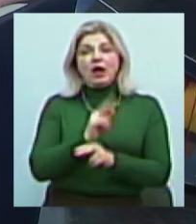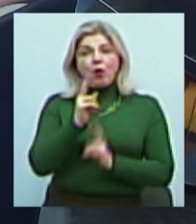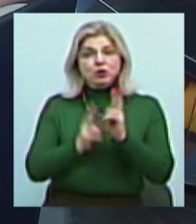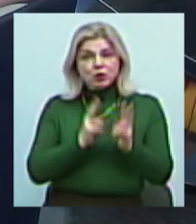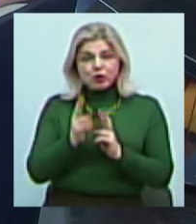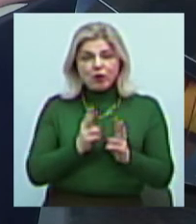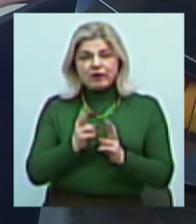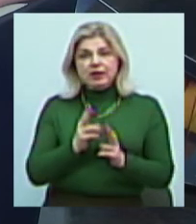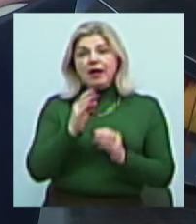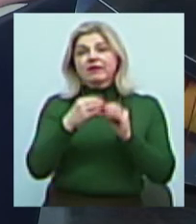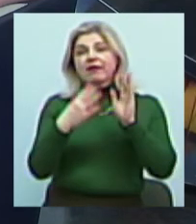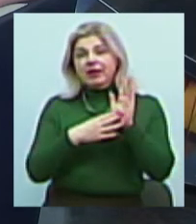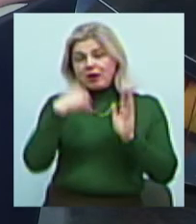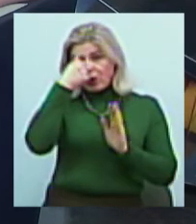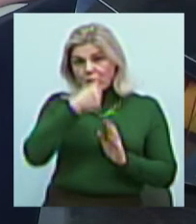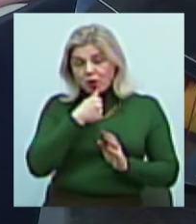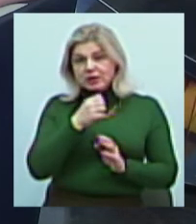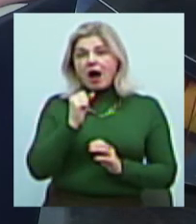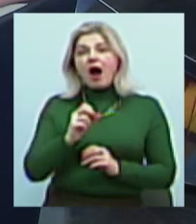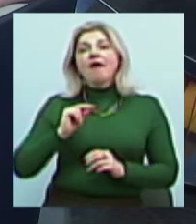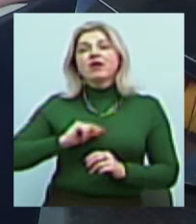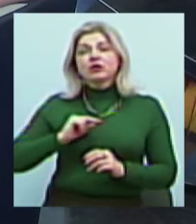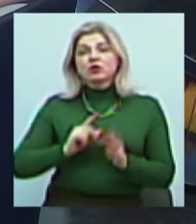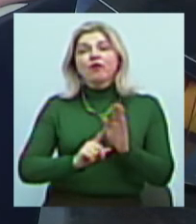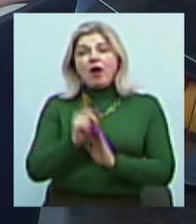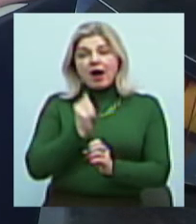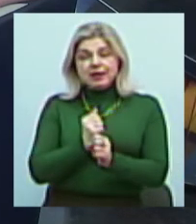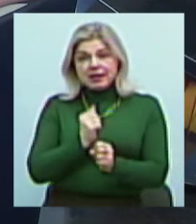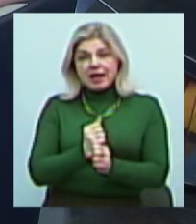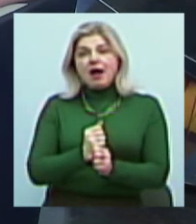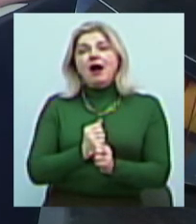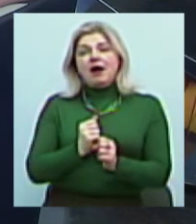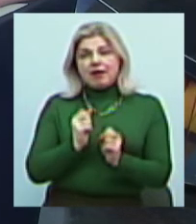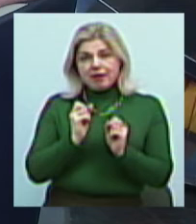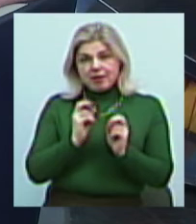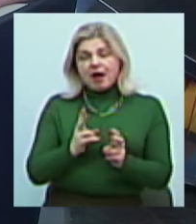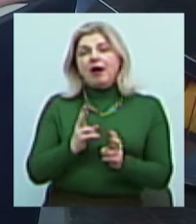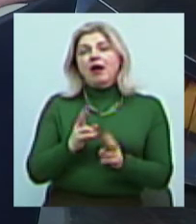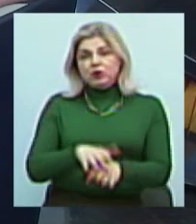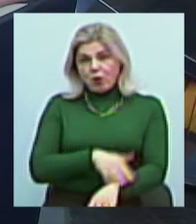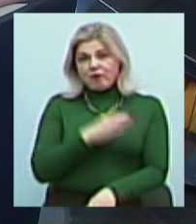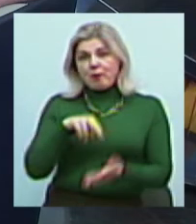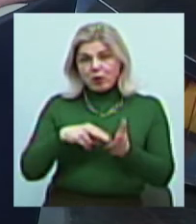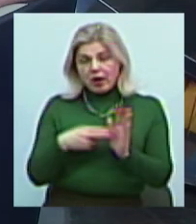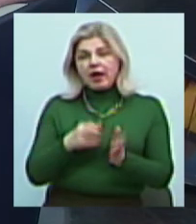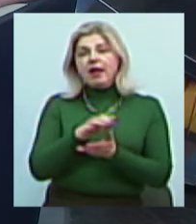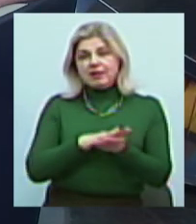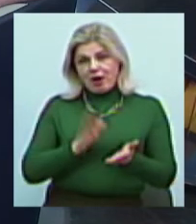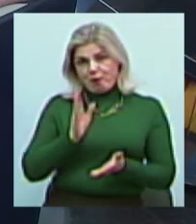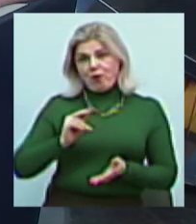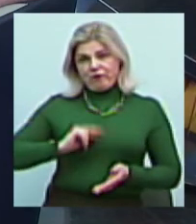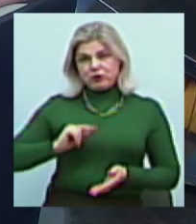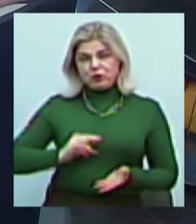в 2019 році, але функціонування центру – це як сталий проєкт, він і надалі буде функціонувати,